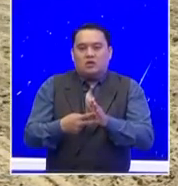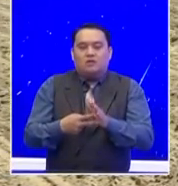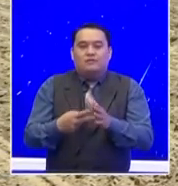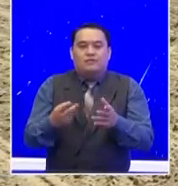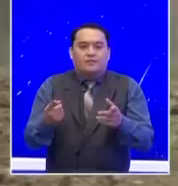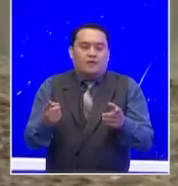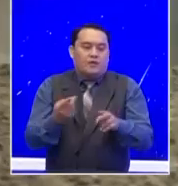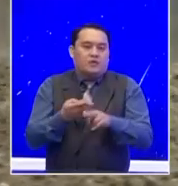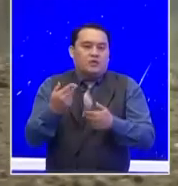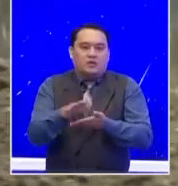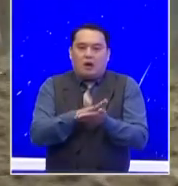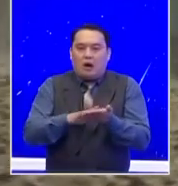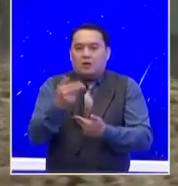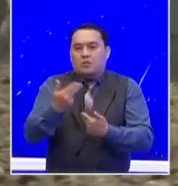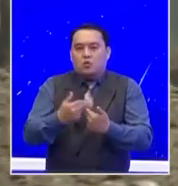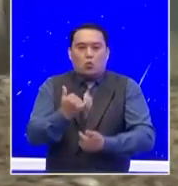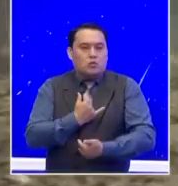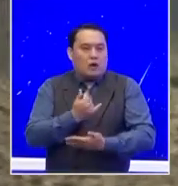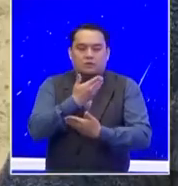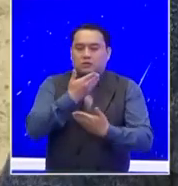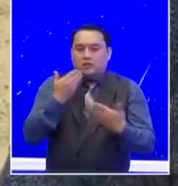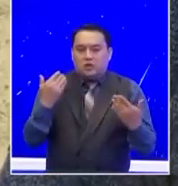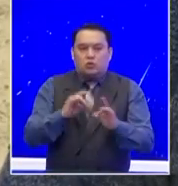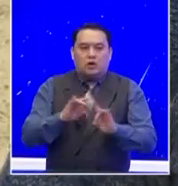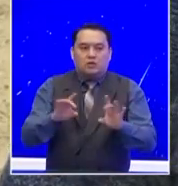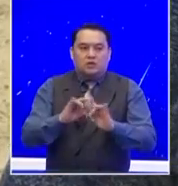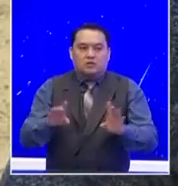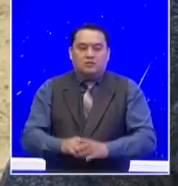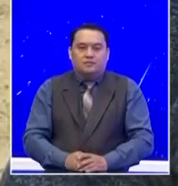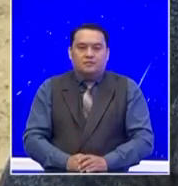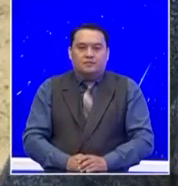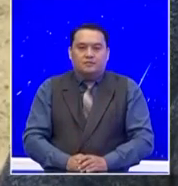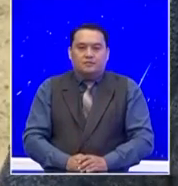дни. Никаких препятствий для этого у нас нет, утверждают они.